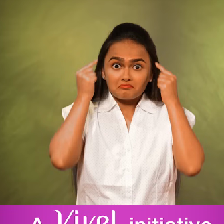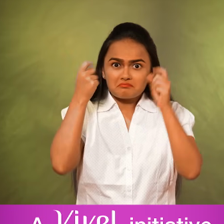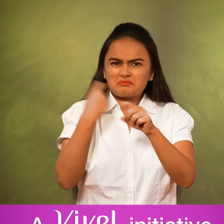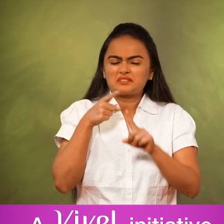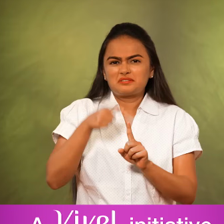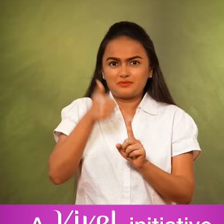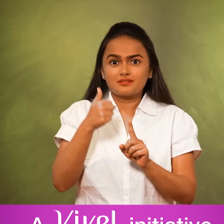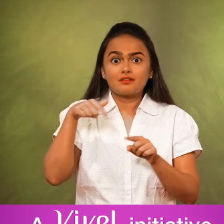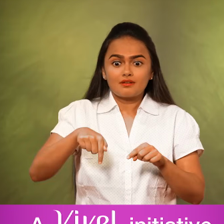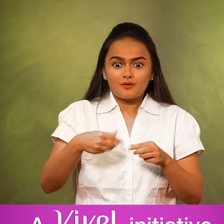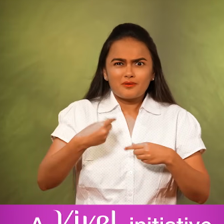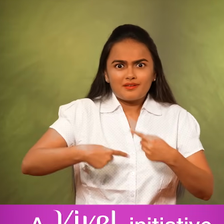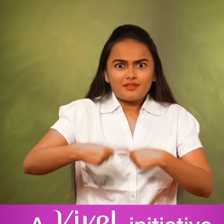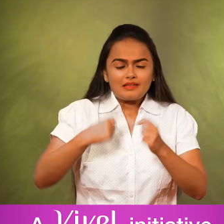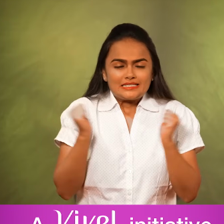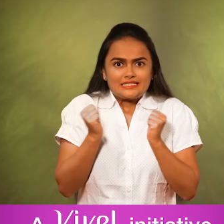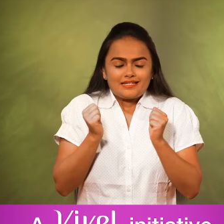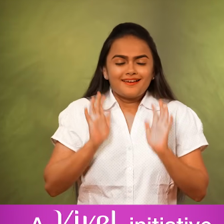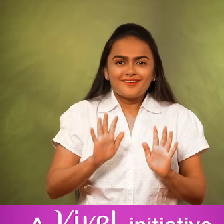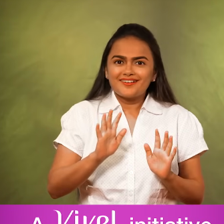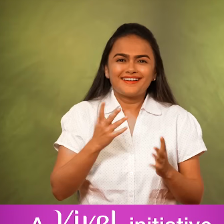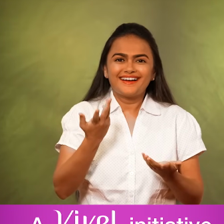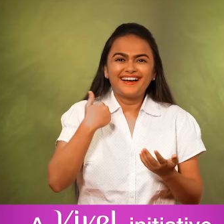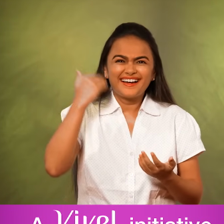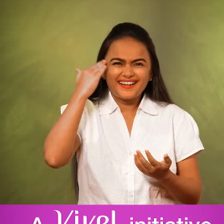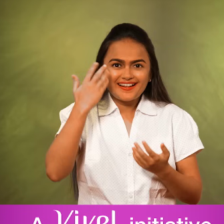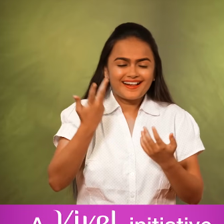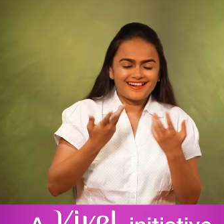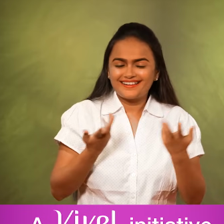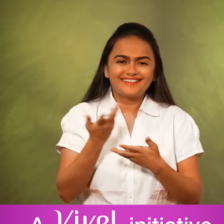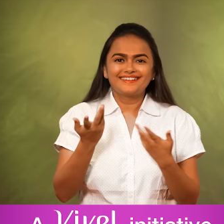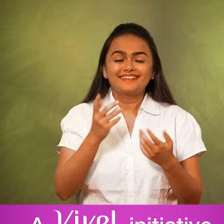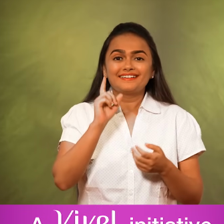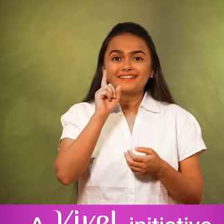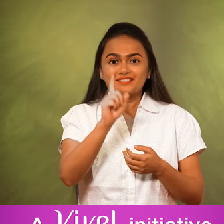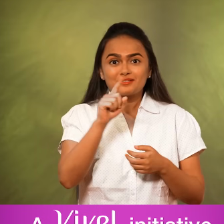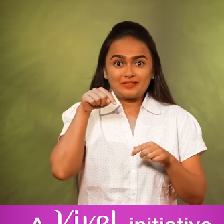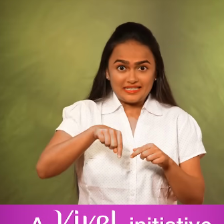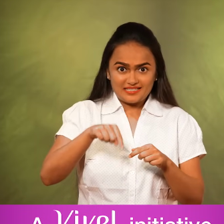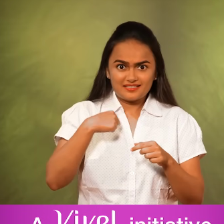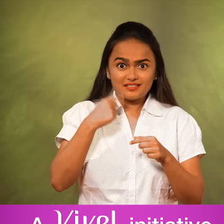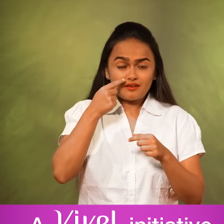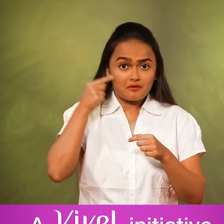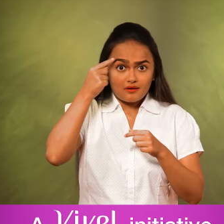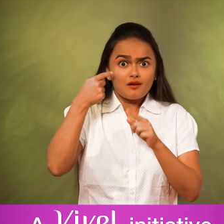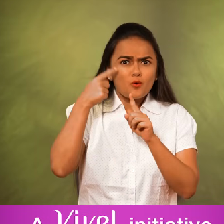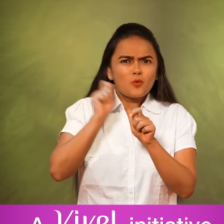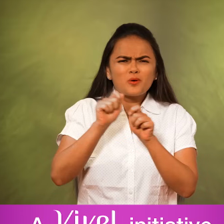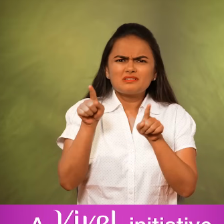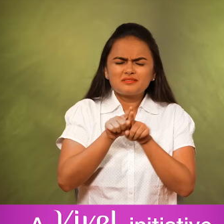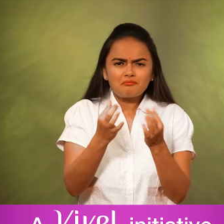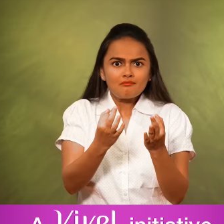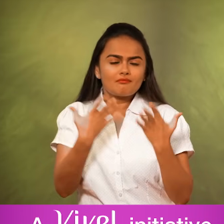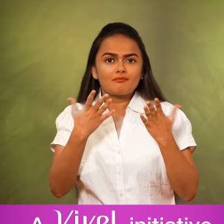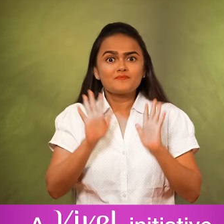works, especially for my eyes. It's also getting cold these days, तो मुझे थोड़ा सा ना ठंडा I'll keep this towel.